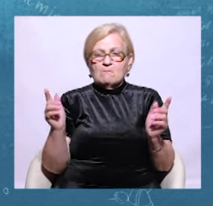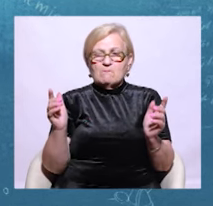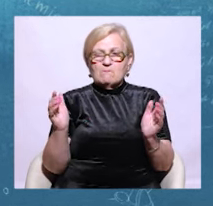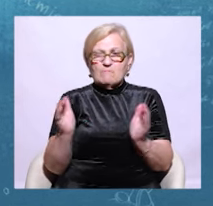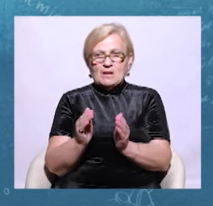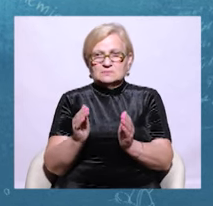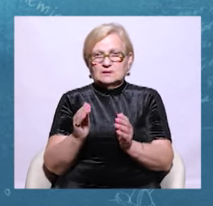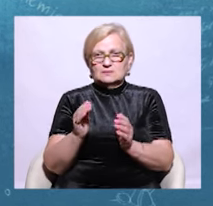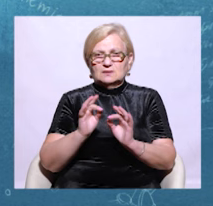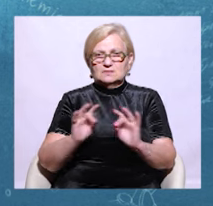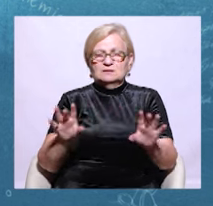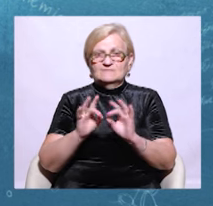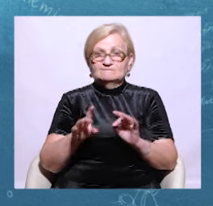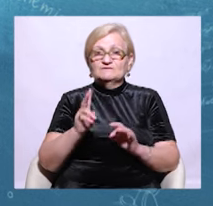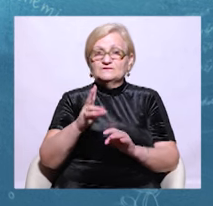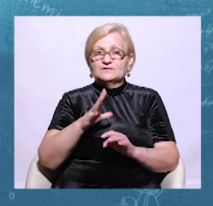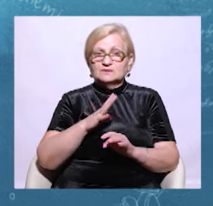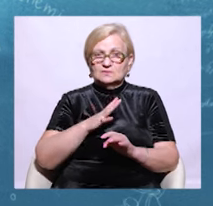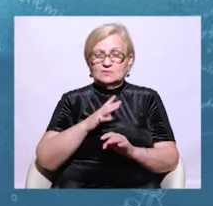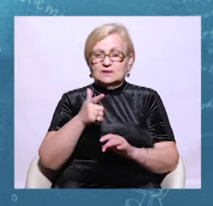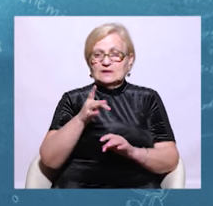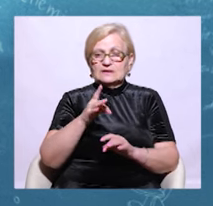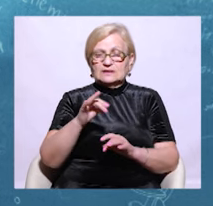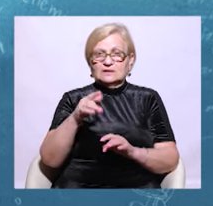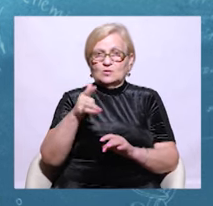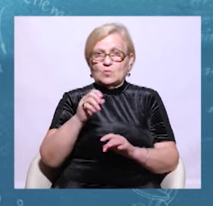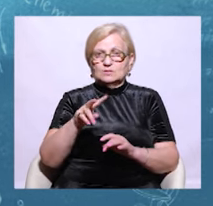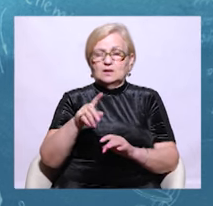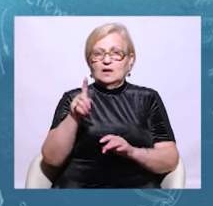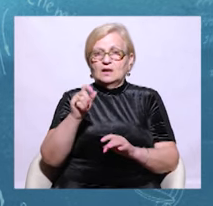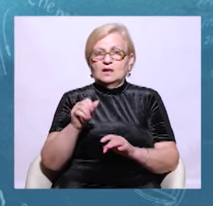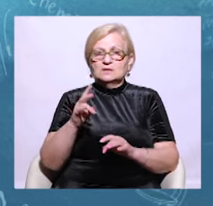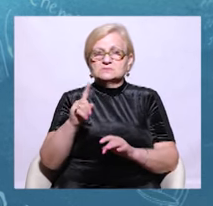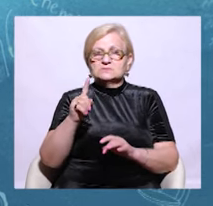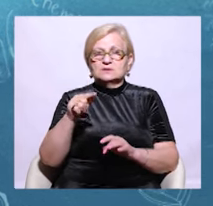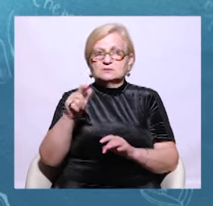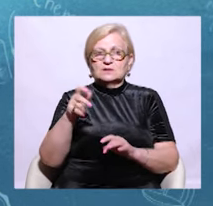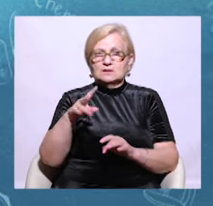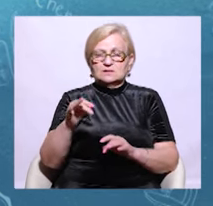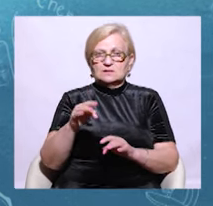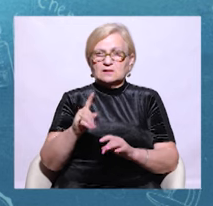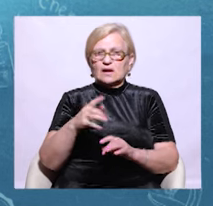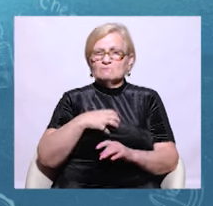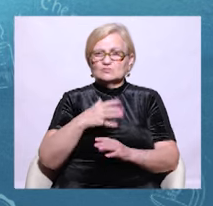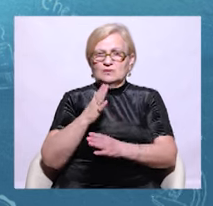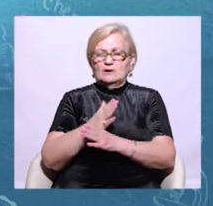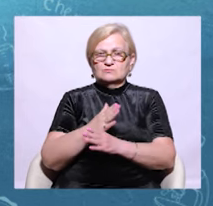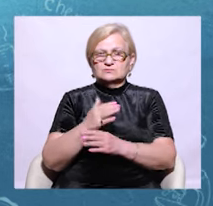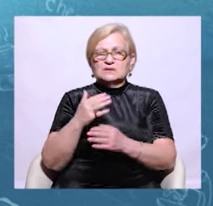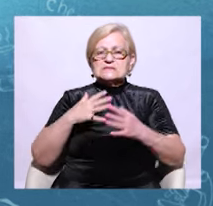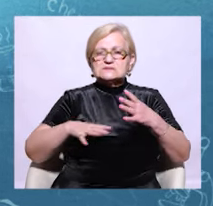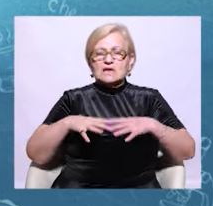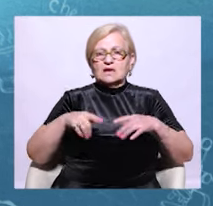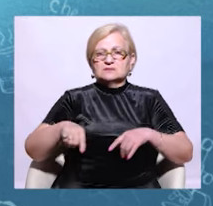თხზულება: ვინ იყო გრიგოლ ხანძთელი და რა მნიშვნელობა აქვს მას